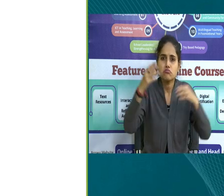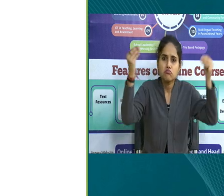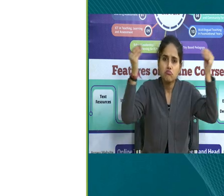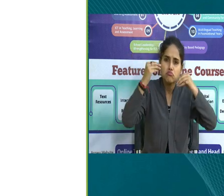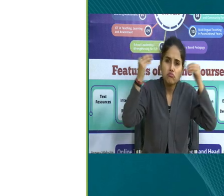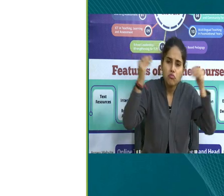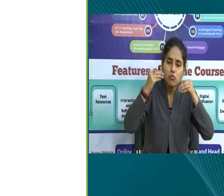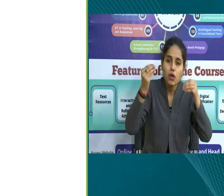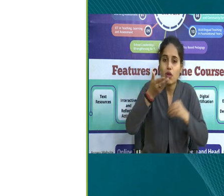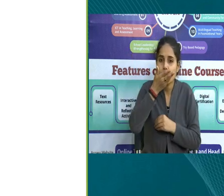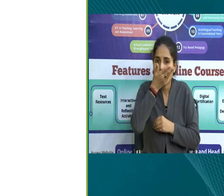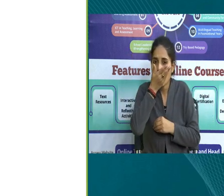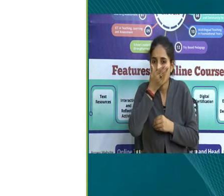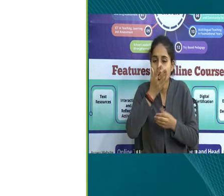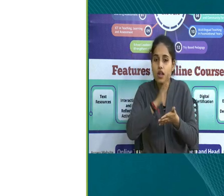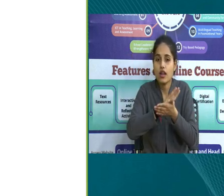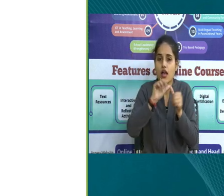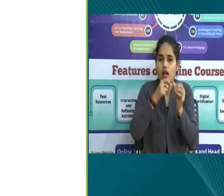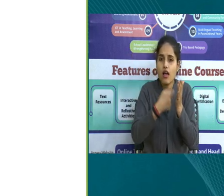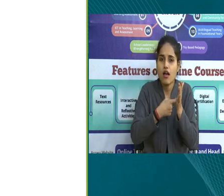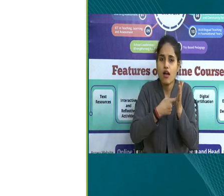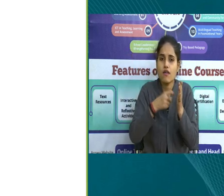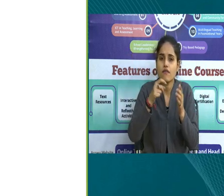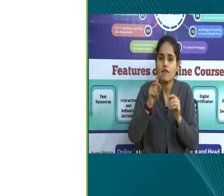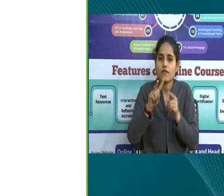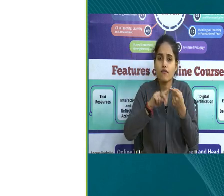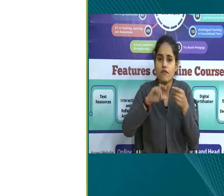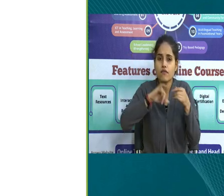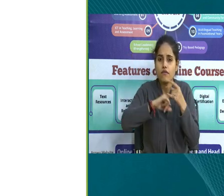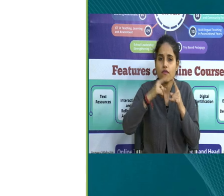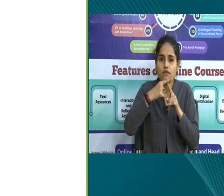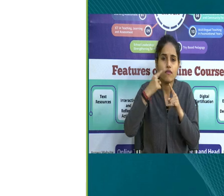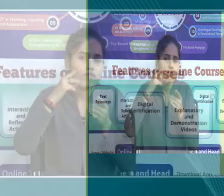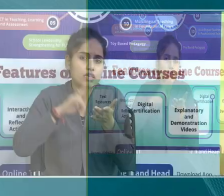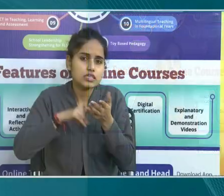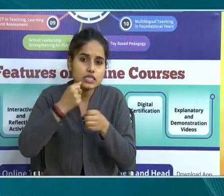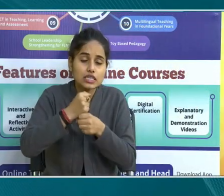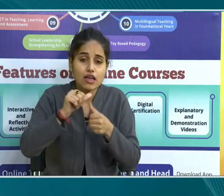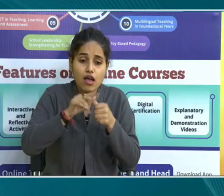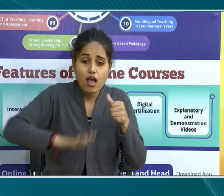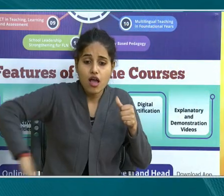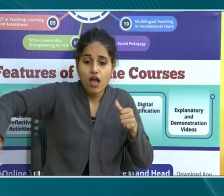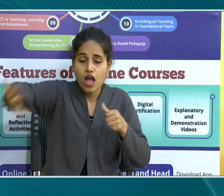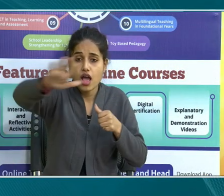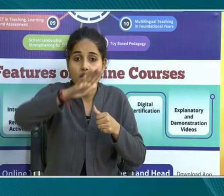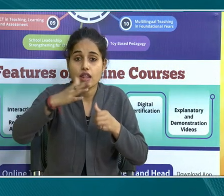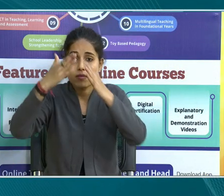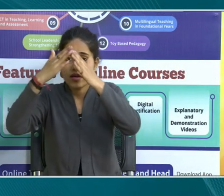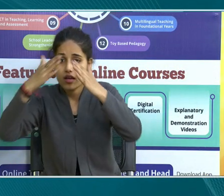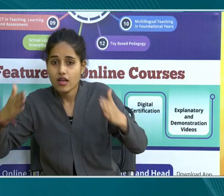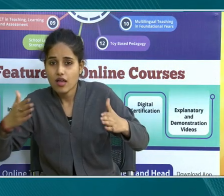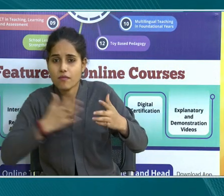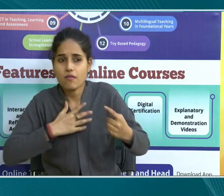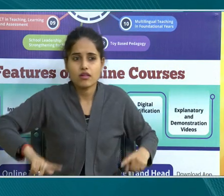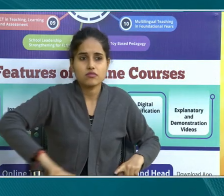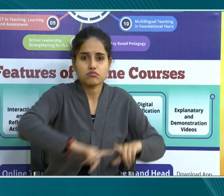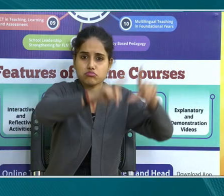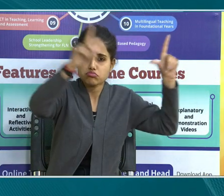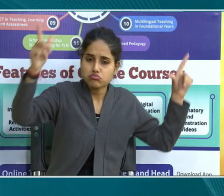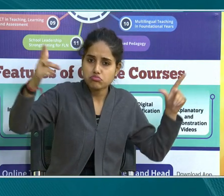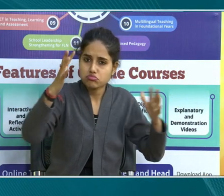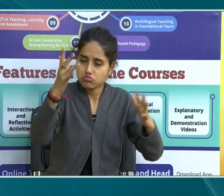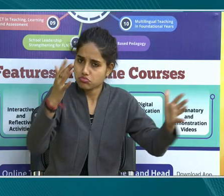तो बहुत होती है लेकिन अब हर जग है घर बन गए है concrete jungle बन गया है वह सारा पानी बहुतर नाली में चला जाता है तो